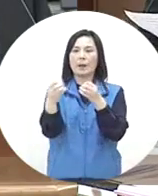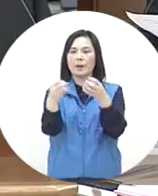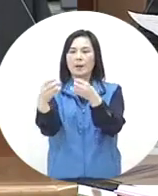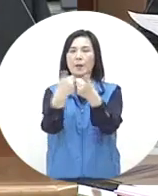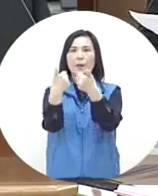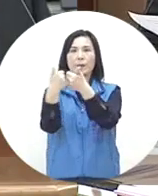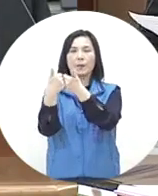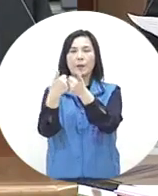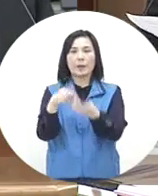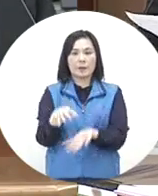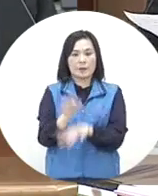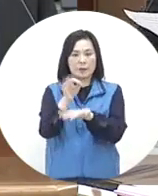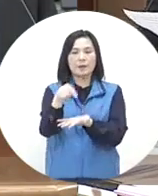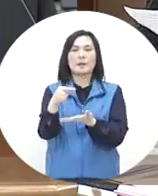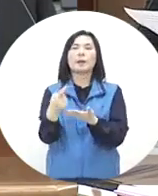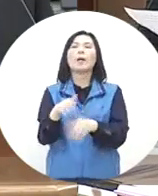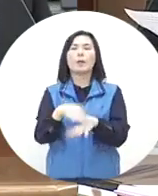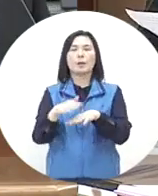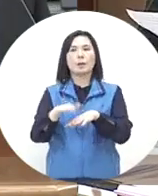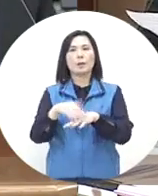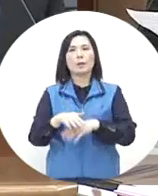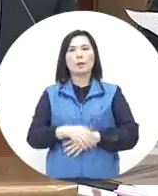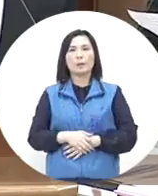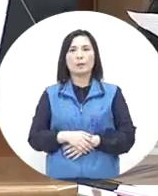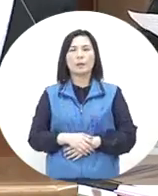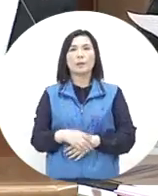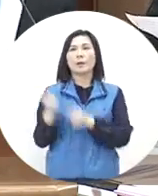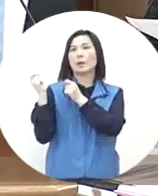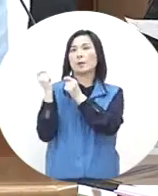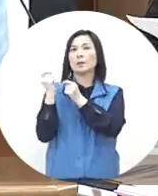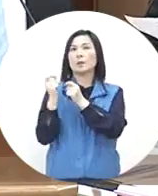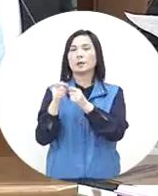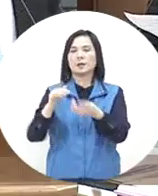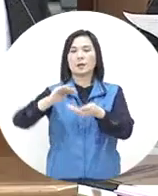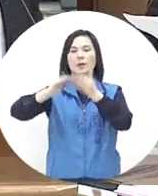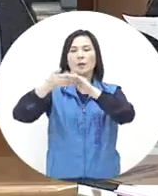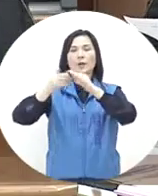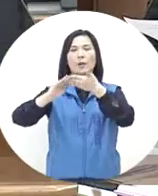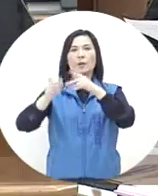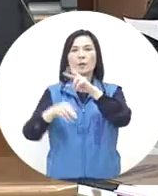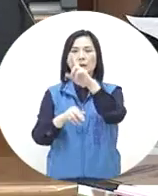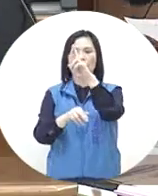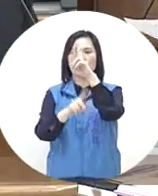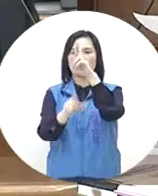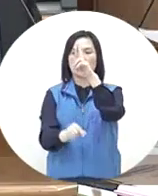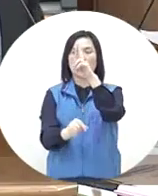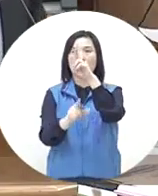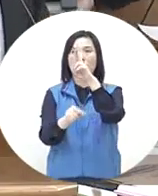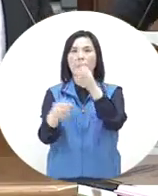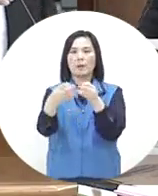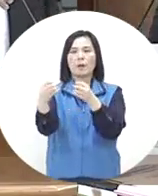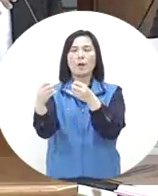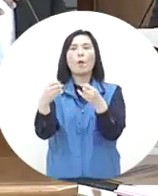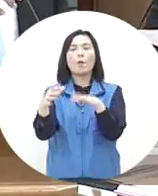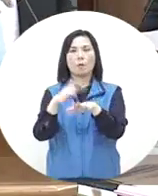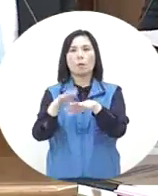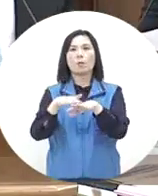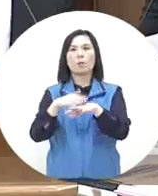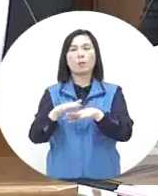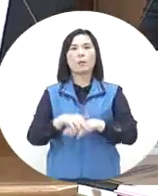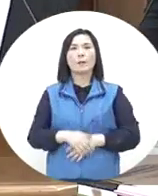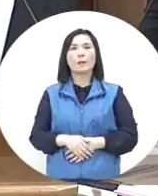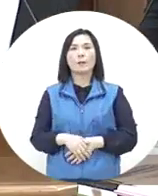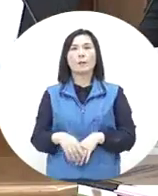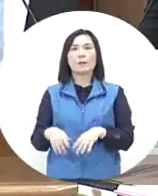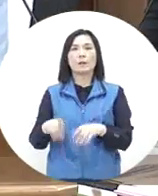到这个，我们就会谈。那最近我们约12月份嘛， 对， 12月份还要再谈， 12月份再谈一次， 再谈，